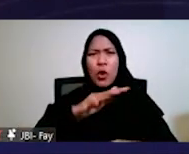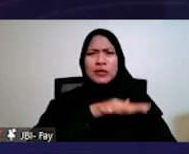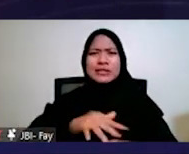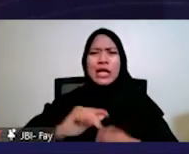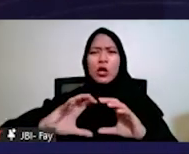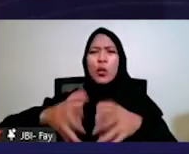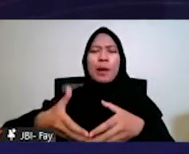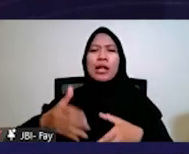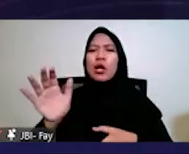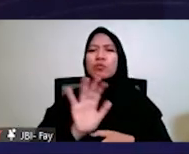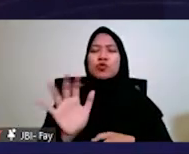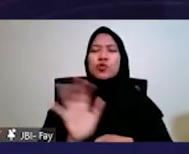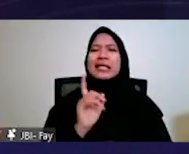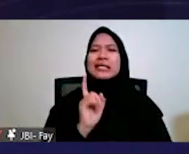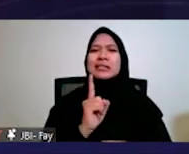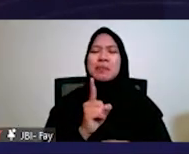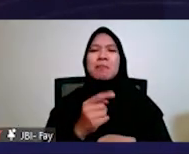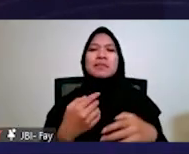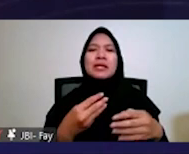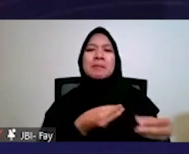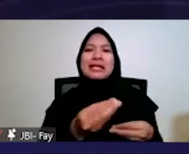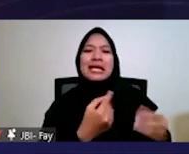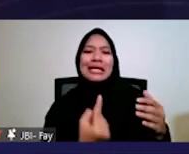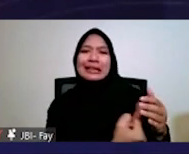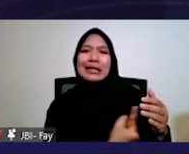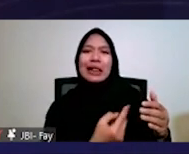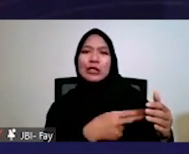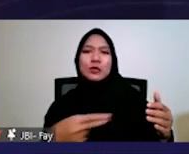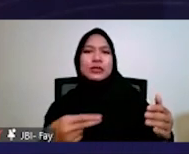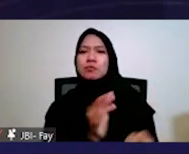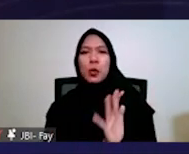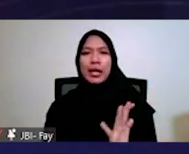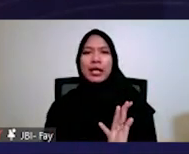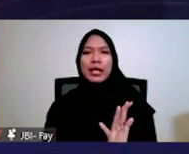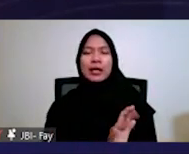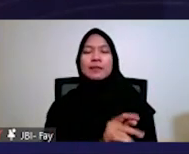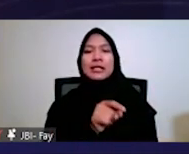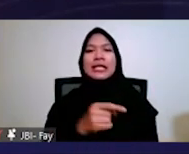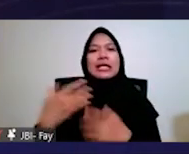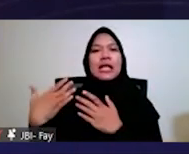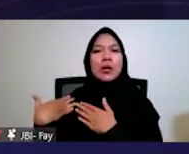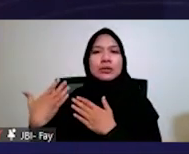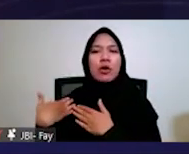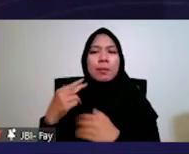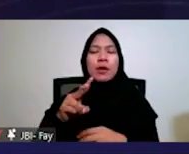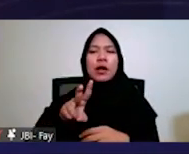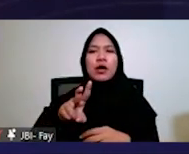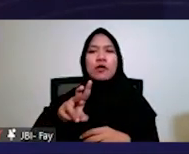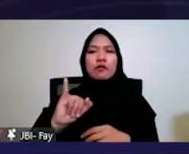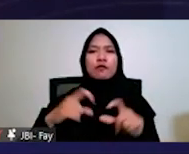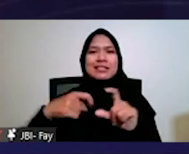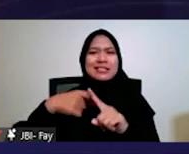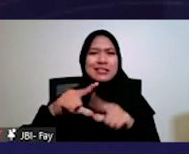bukan karena distorsi pasar di dalam negeri Oleh karena itu ia tugasnya dari otoritas fiskal untuk